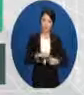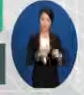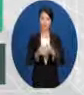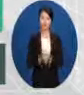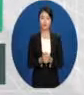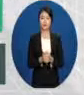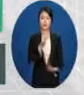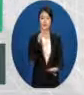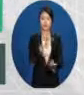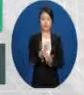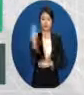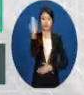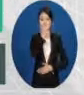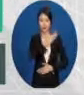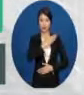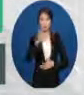협약식을 가졌습니다.